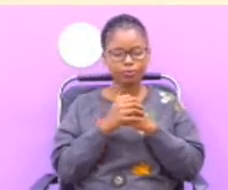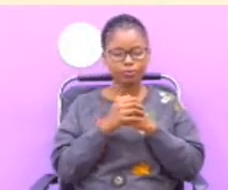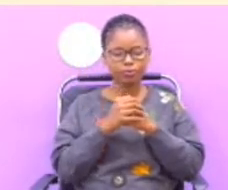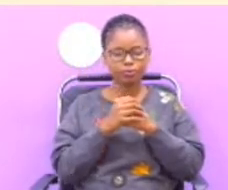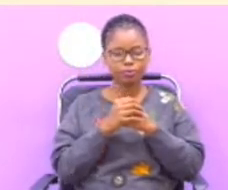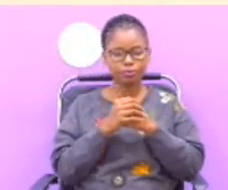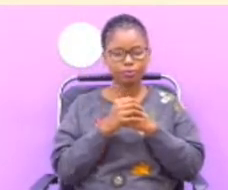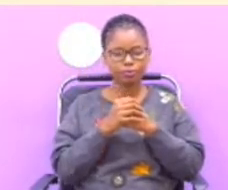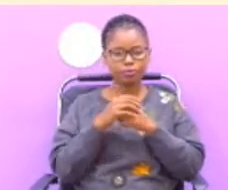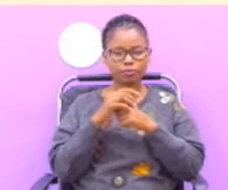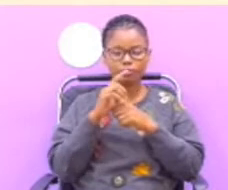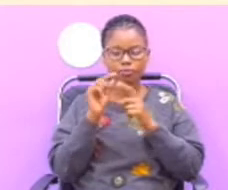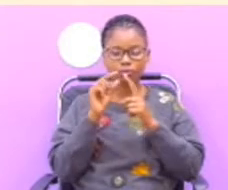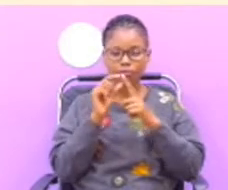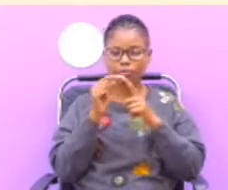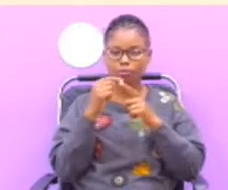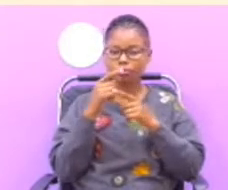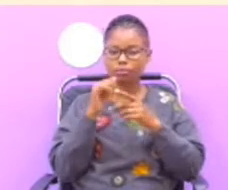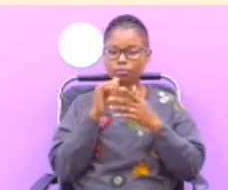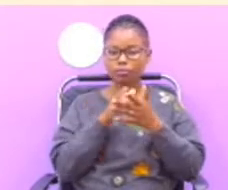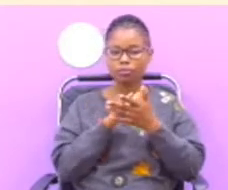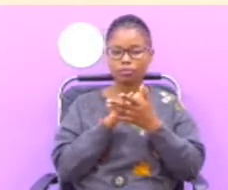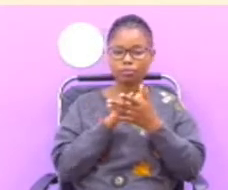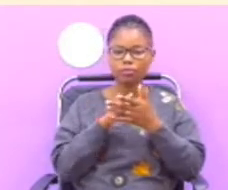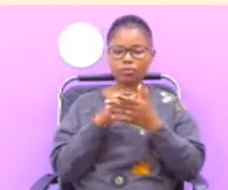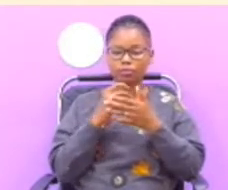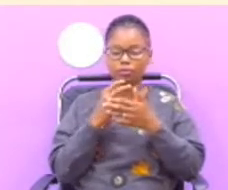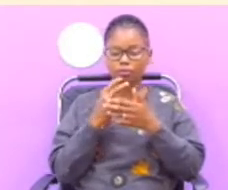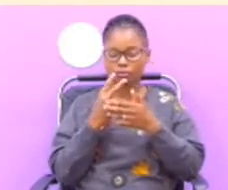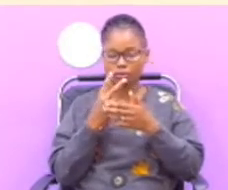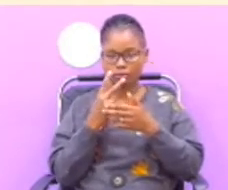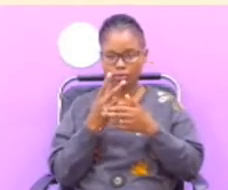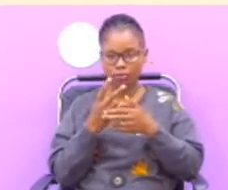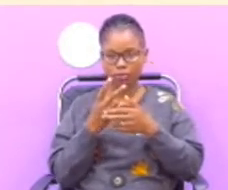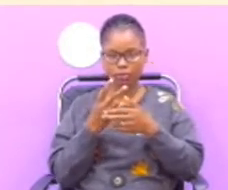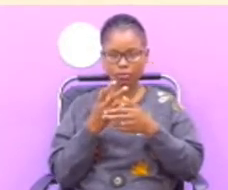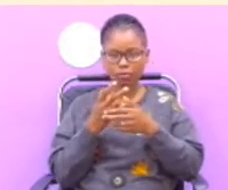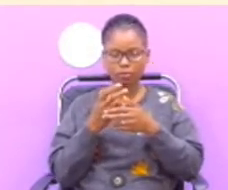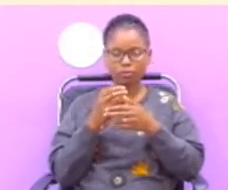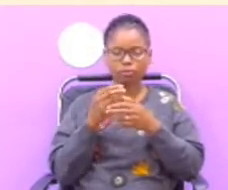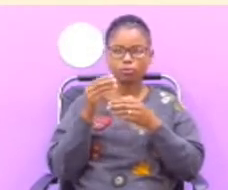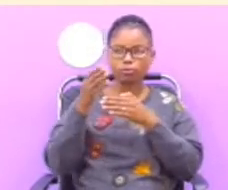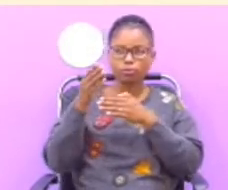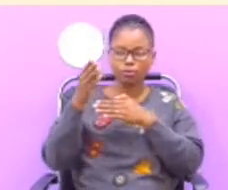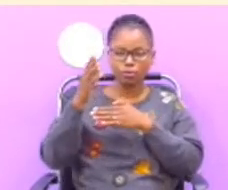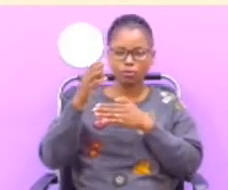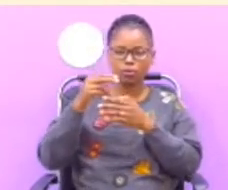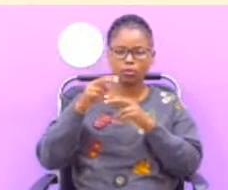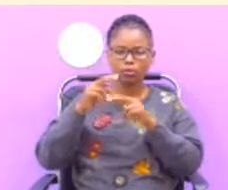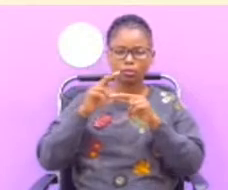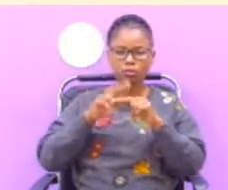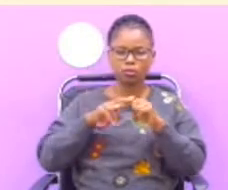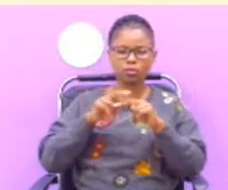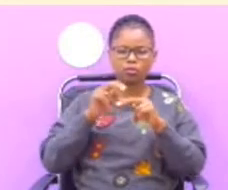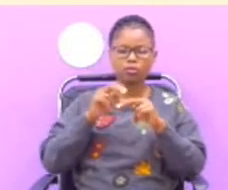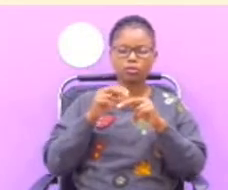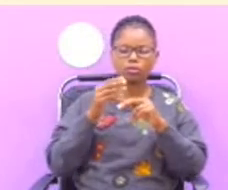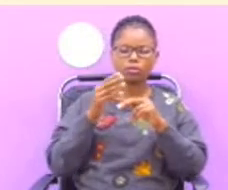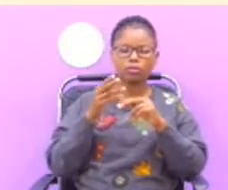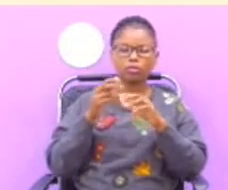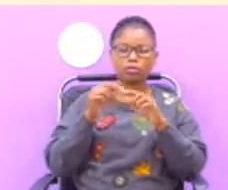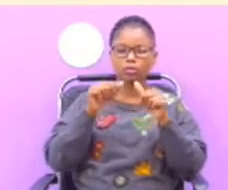mandĩko maroiga atĩrĩrĩ nĩndeyoneire mwathani arũngiĩ kĩgongona-inĩ nake akiuga atĩ